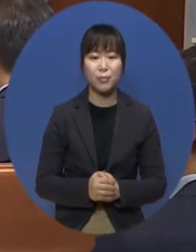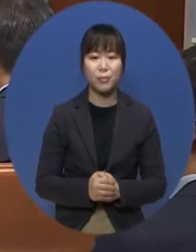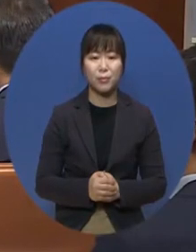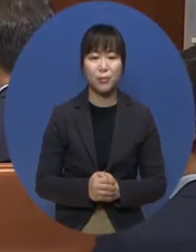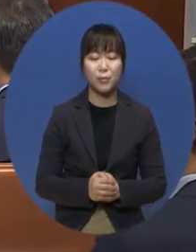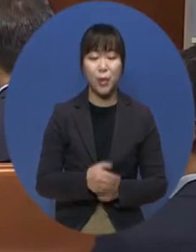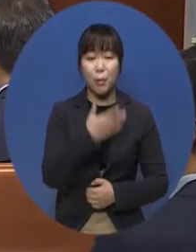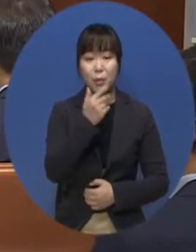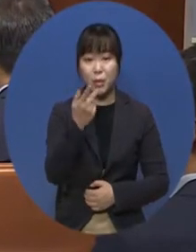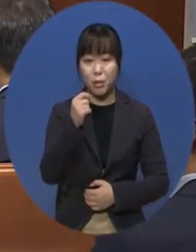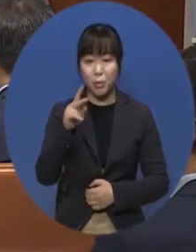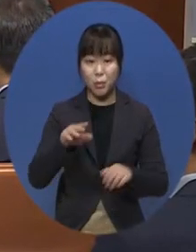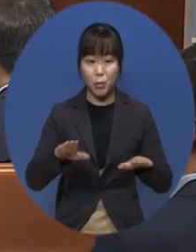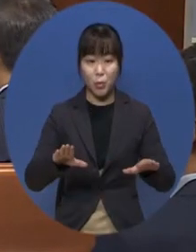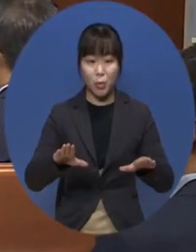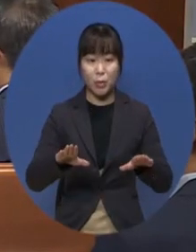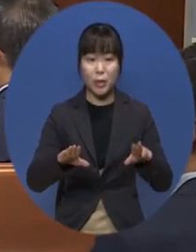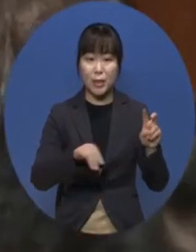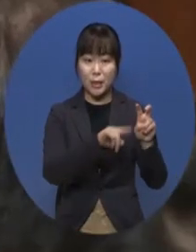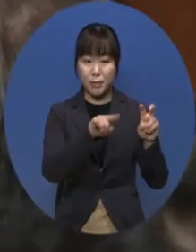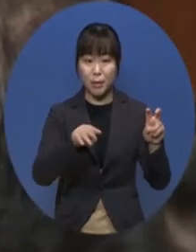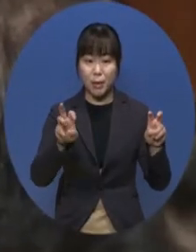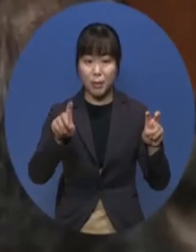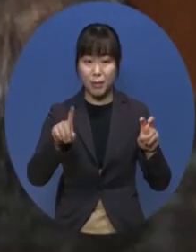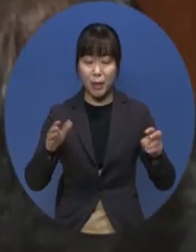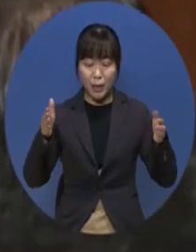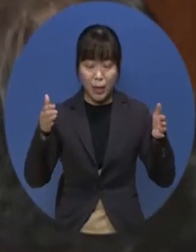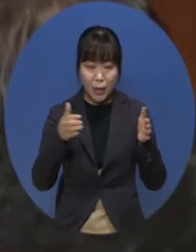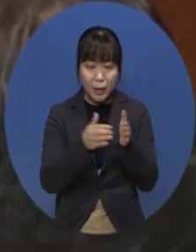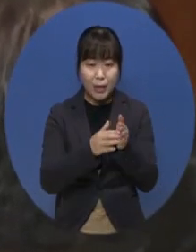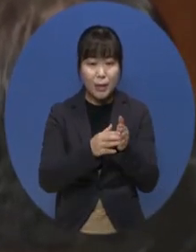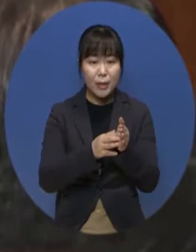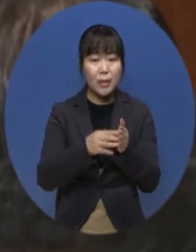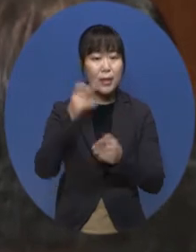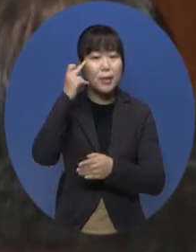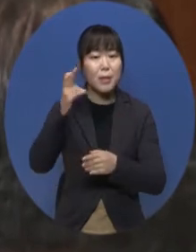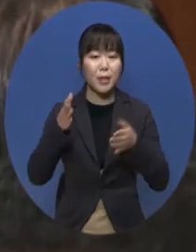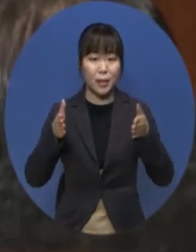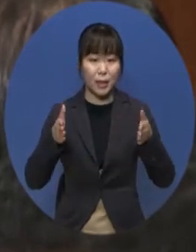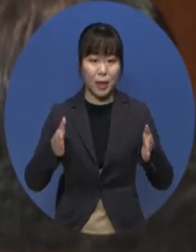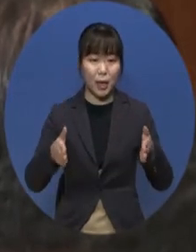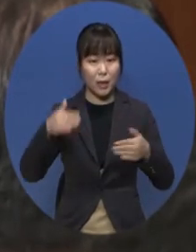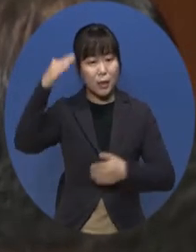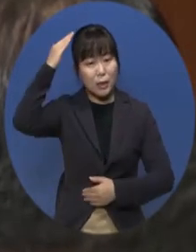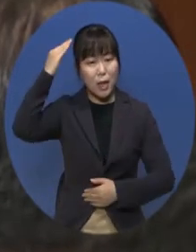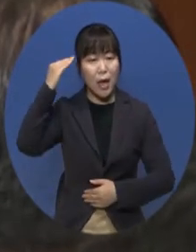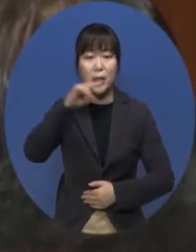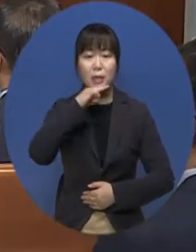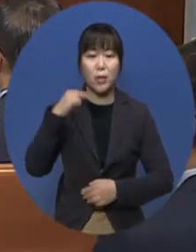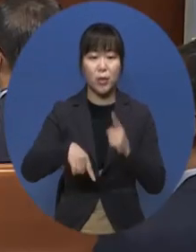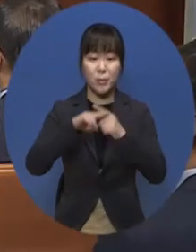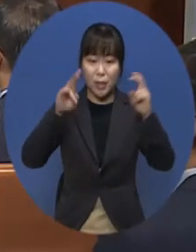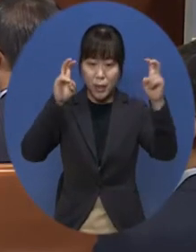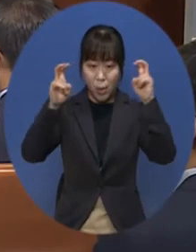한편 복지TV는 오는 20일부터 31일까지 12일간